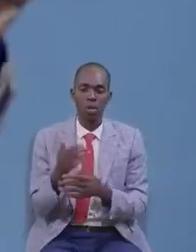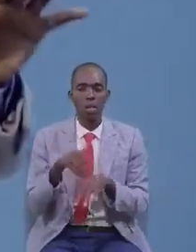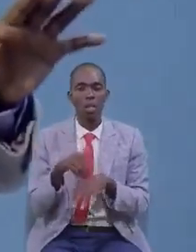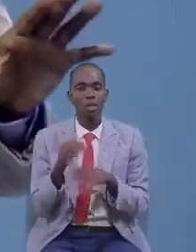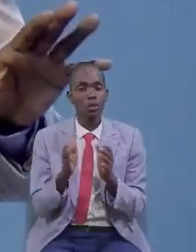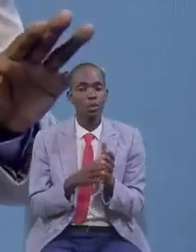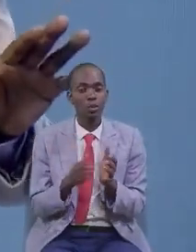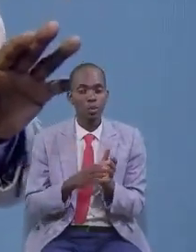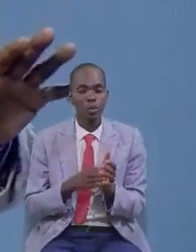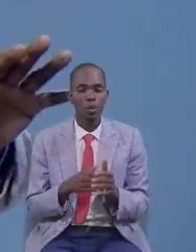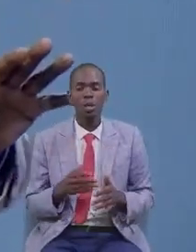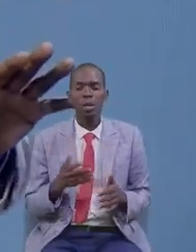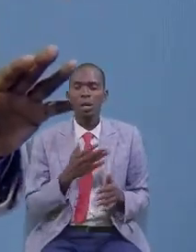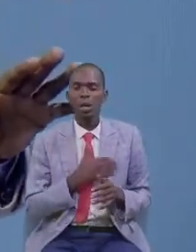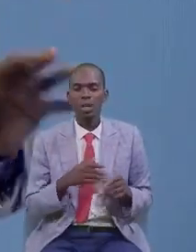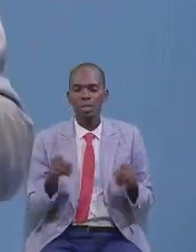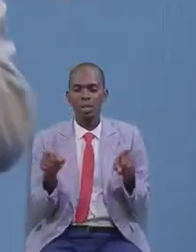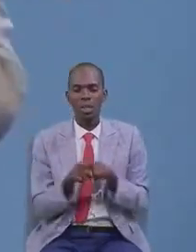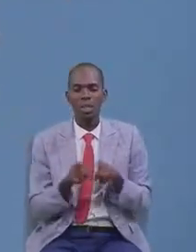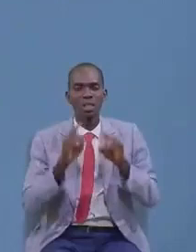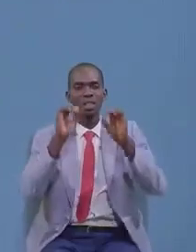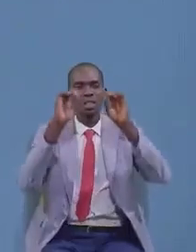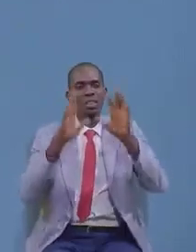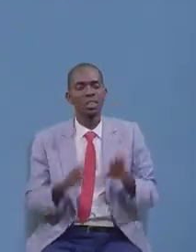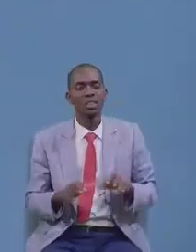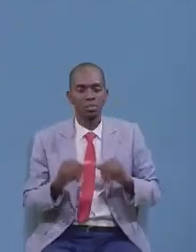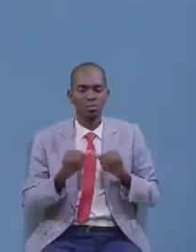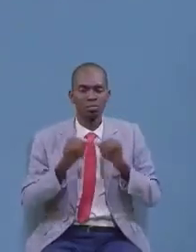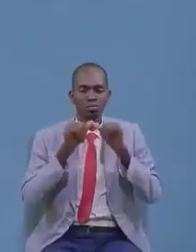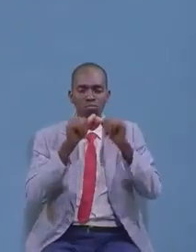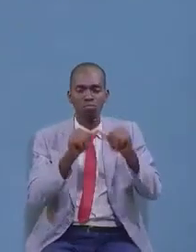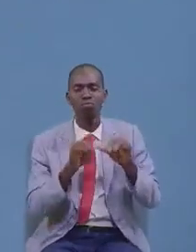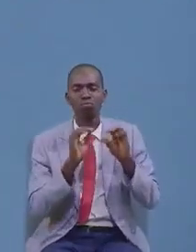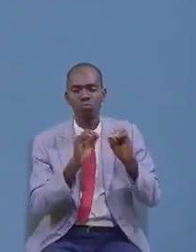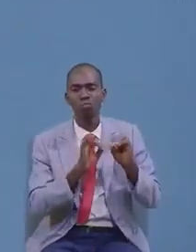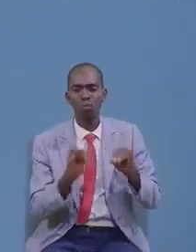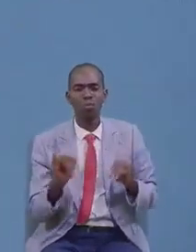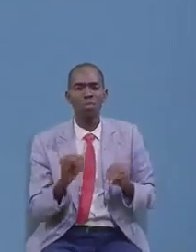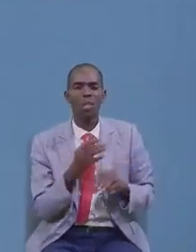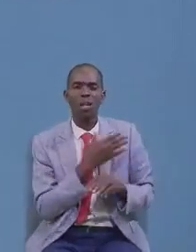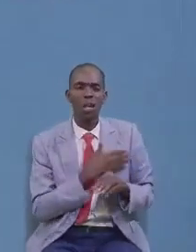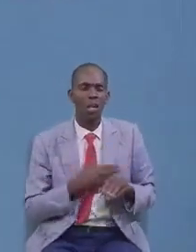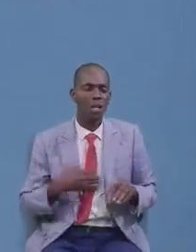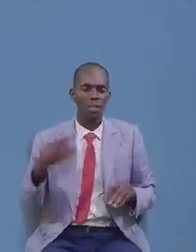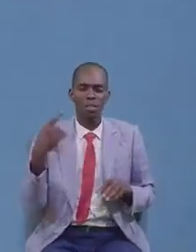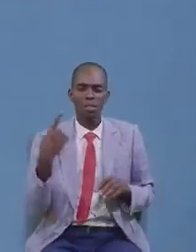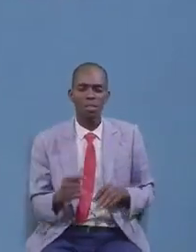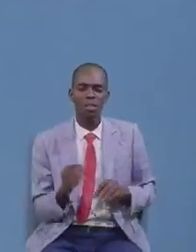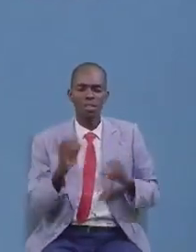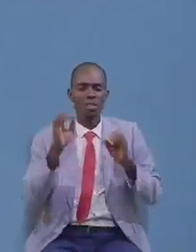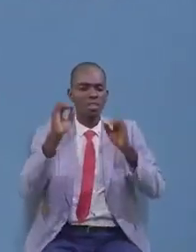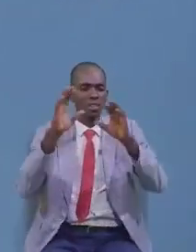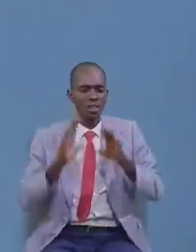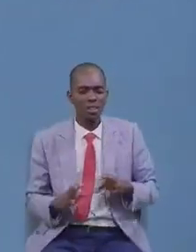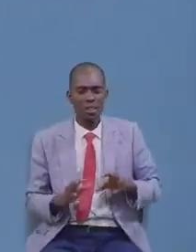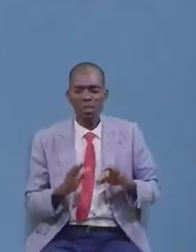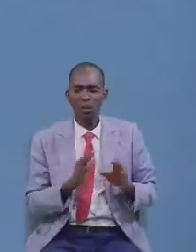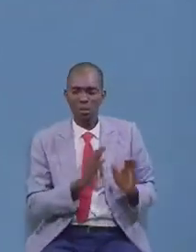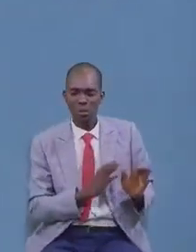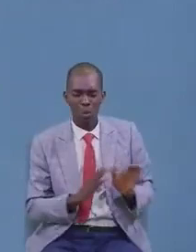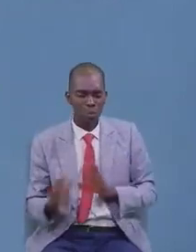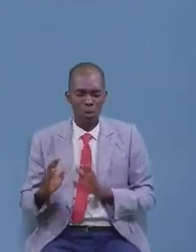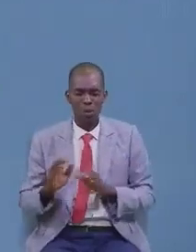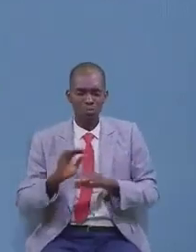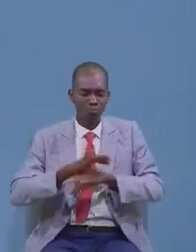వెళ్తాం. Our teachers teaching us. అక్కడ మన టీచర్లు ఏమి నేర్పిస్తున్నారు? And the teachers spend night and day preparing